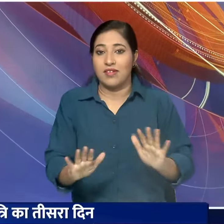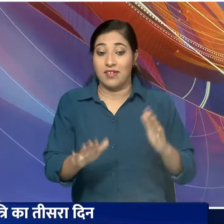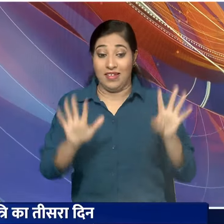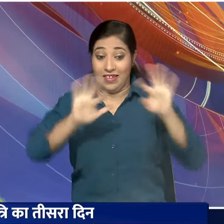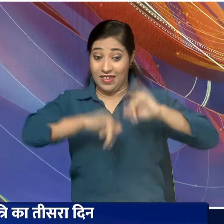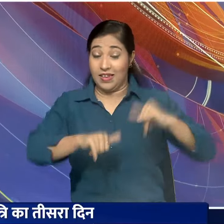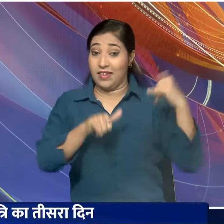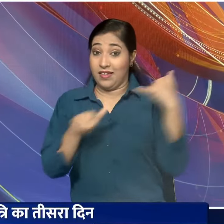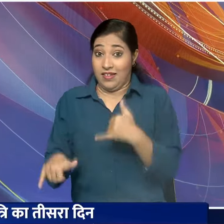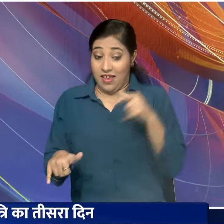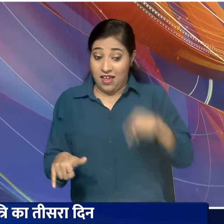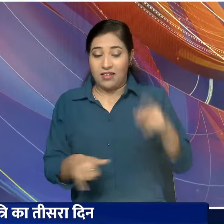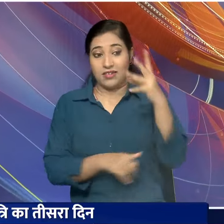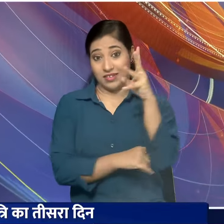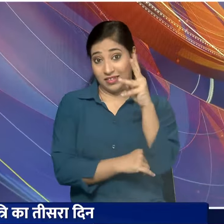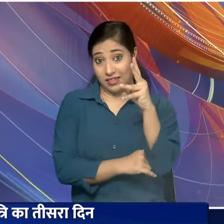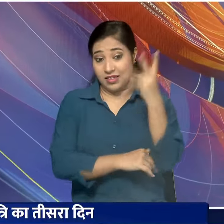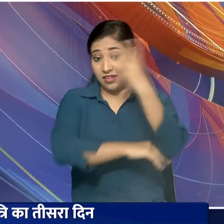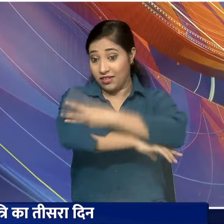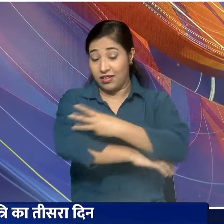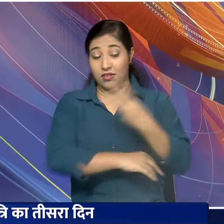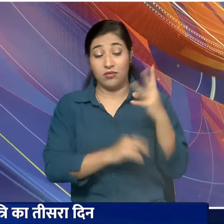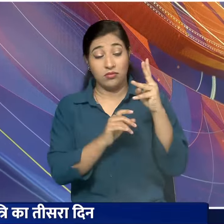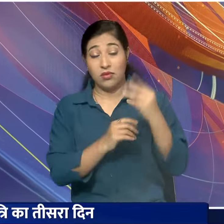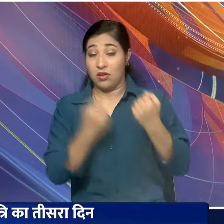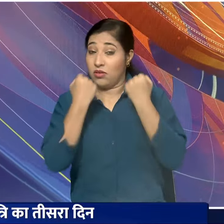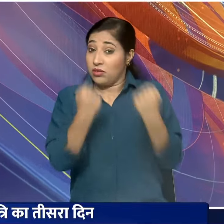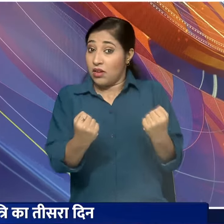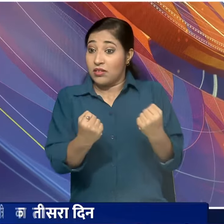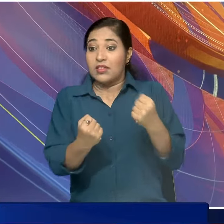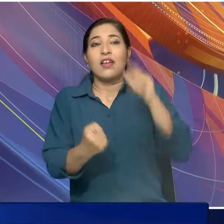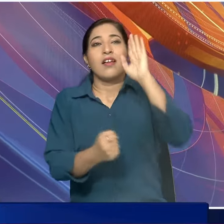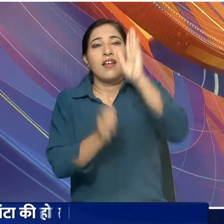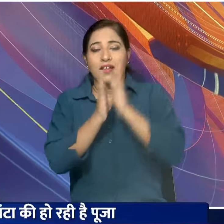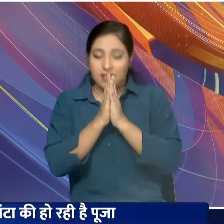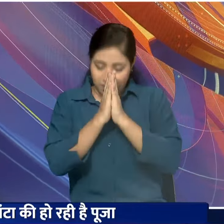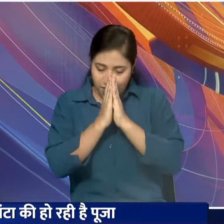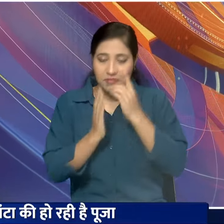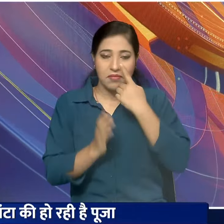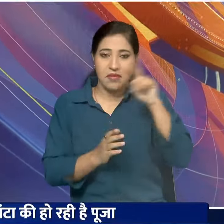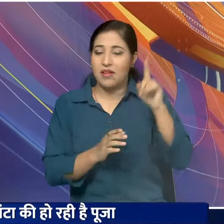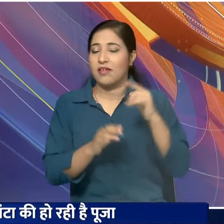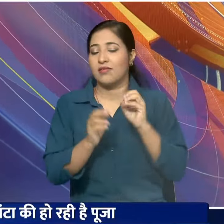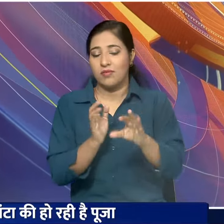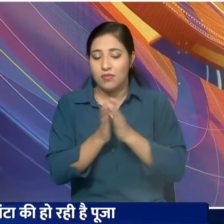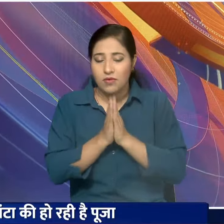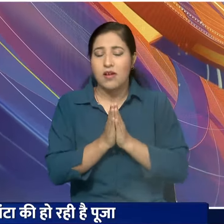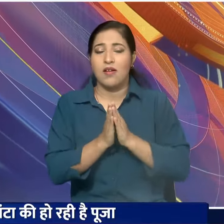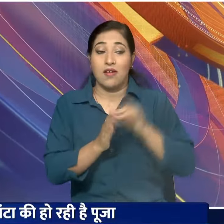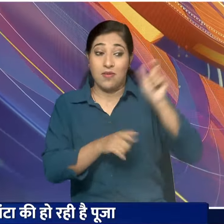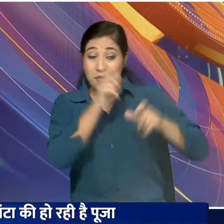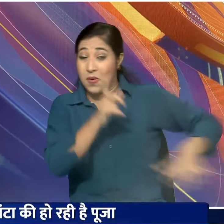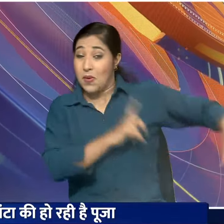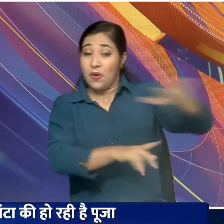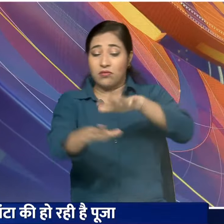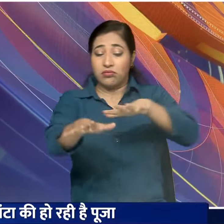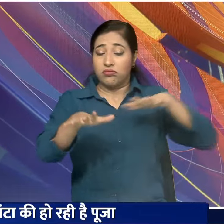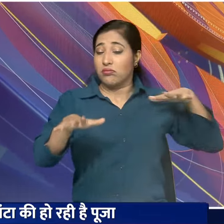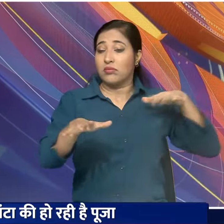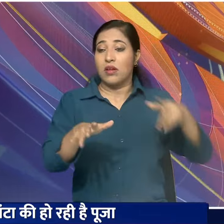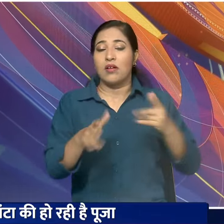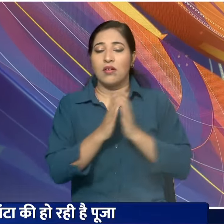के तीसरे दिन आज मां दुर्गा के तीसरी शक्ति स्वरूप चंद्रघंटा की पूजा की जाती है। श्रद्धालु मंदिरों में मां से स्वास्थ्य